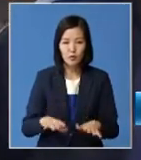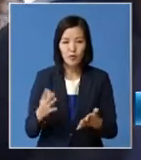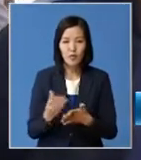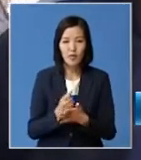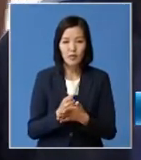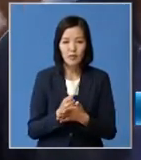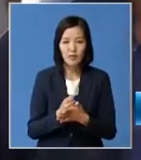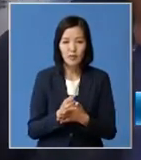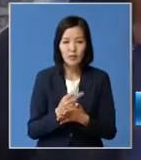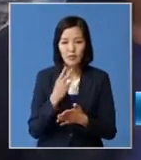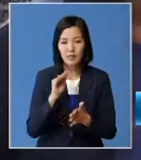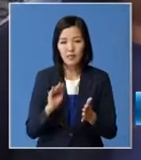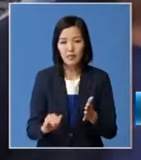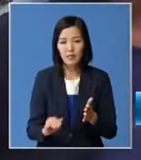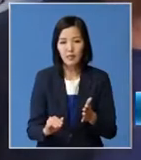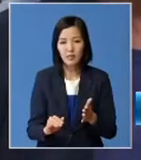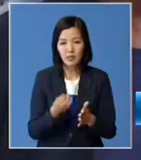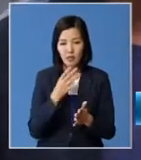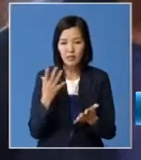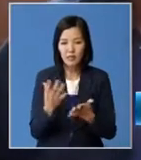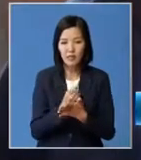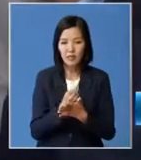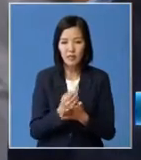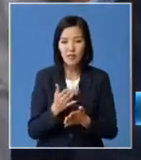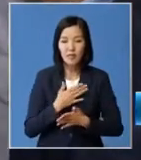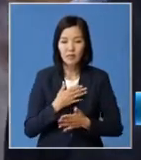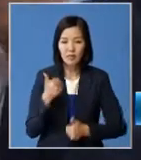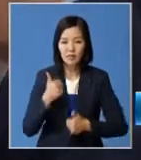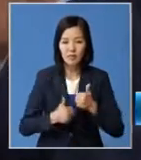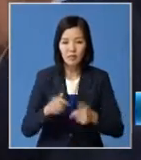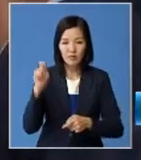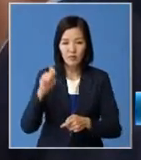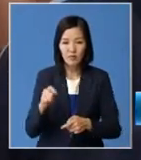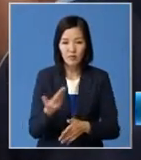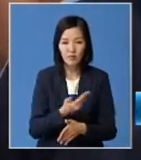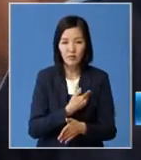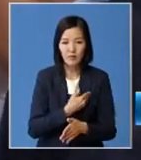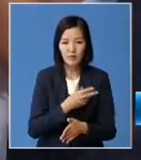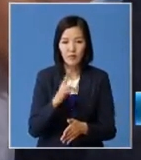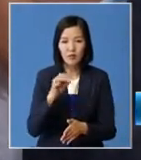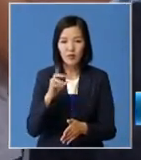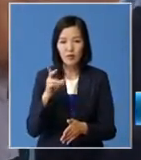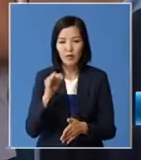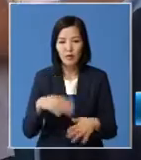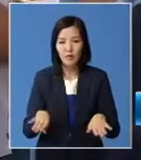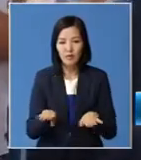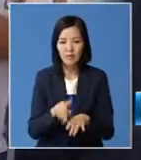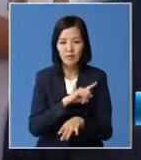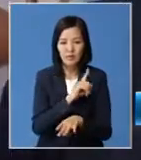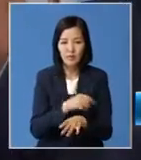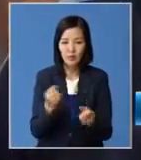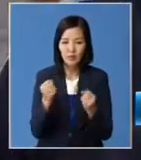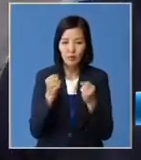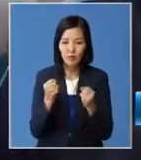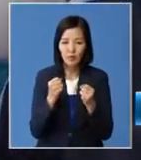кіші екендігін ескерсек, бұл тамаша нәтиже деуге болады. Біздің жарысқа келудегі негізгі мақсатымыз Нұрбақыт Теңізбаев сынды мықты спортшы шыққан